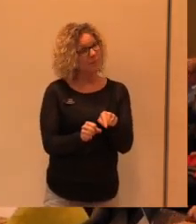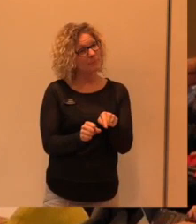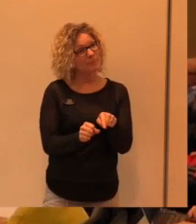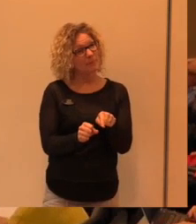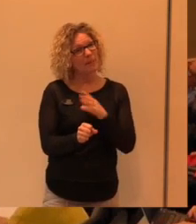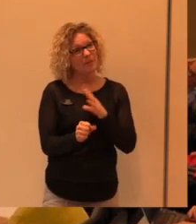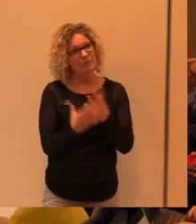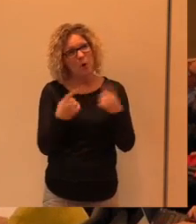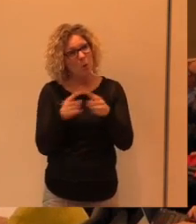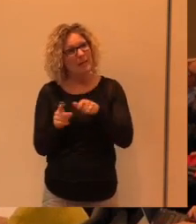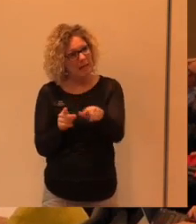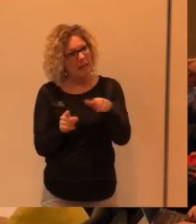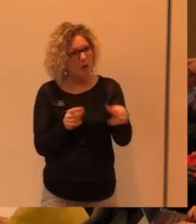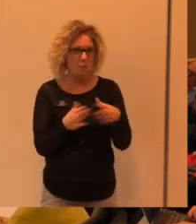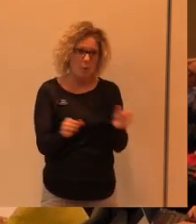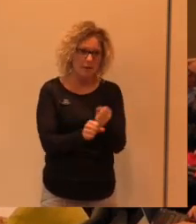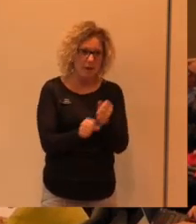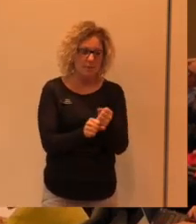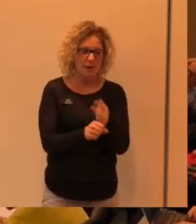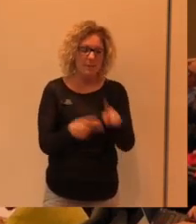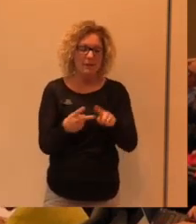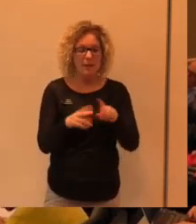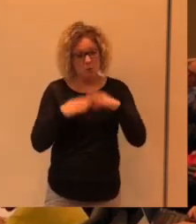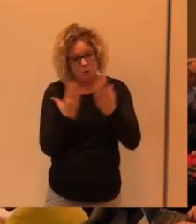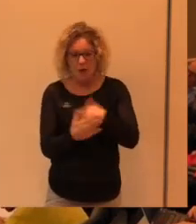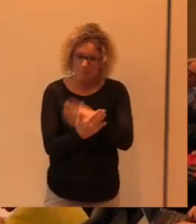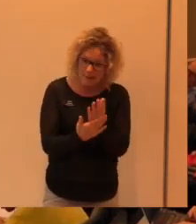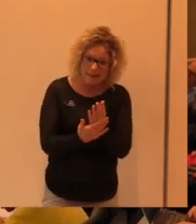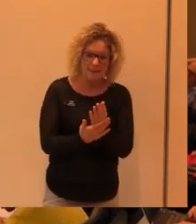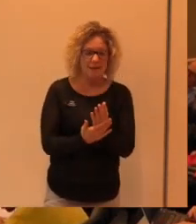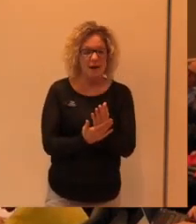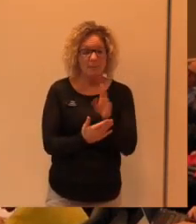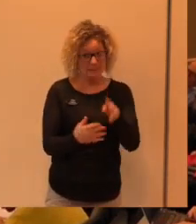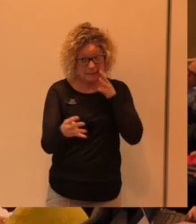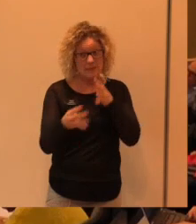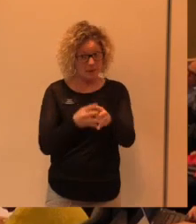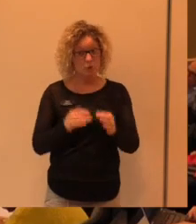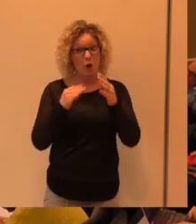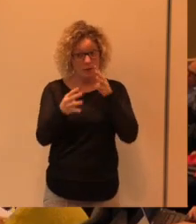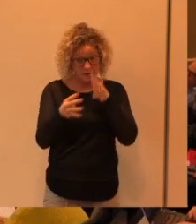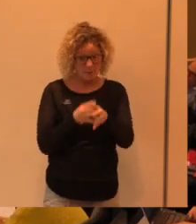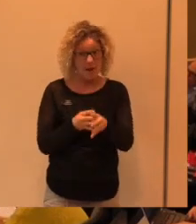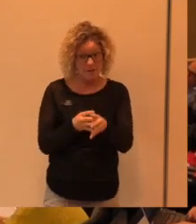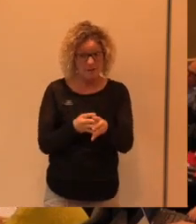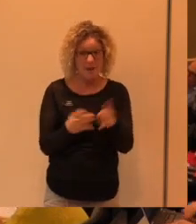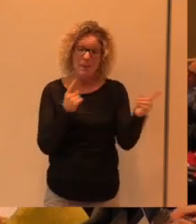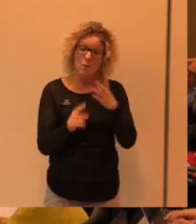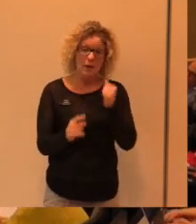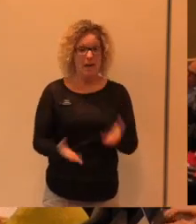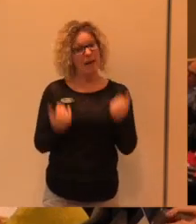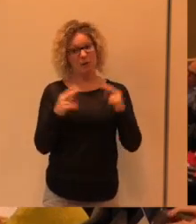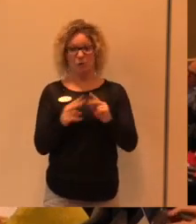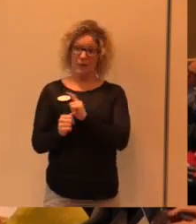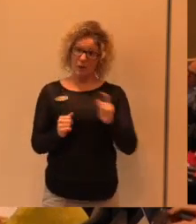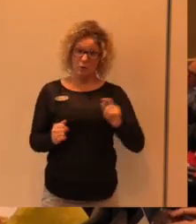vi finns i många olika kanaler, bland annat på sociala medier som har en hög transparens. Människor kan lätt komma i kontakt med